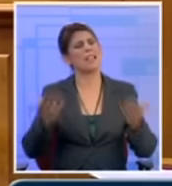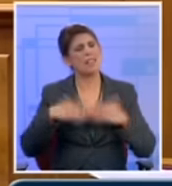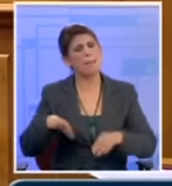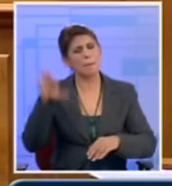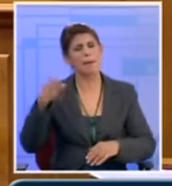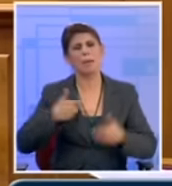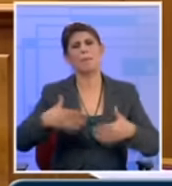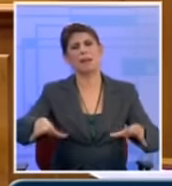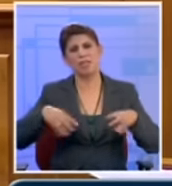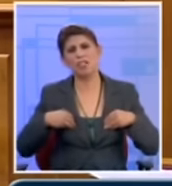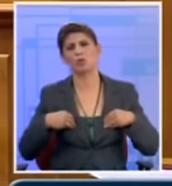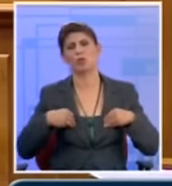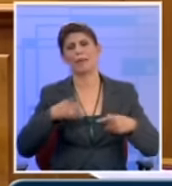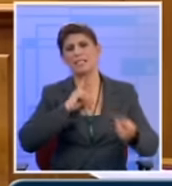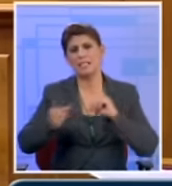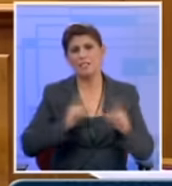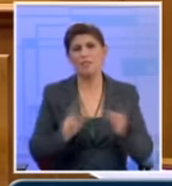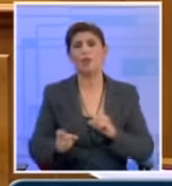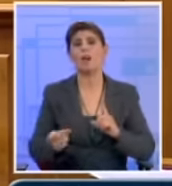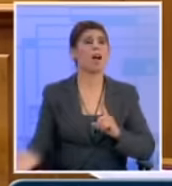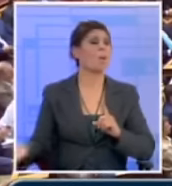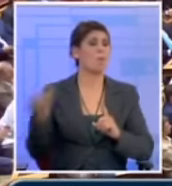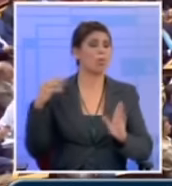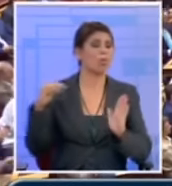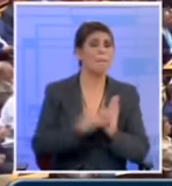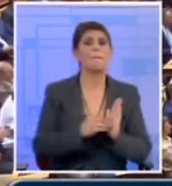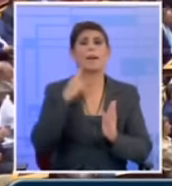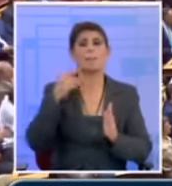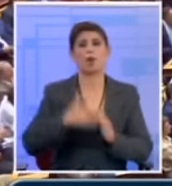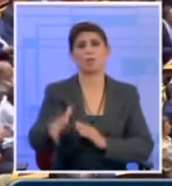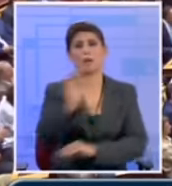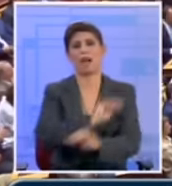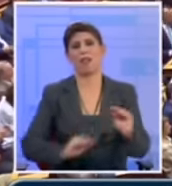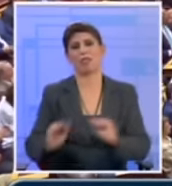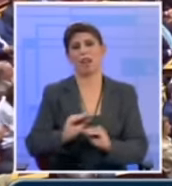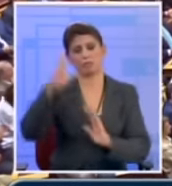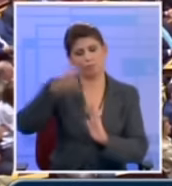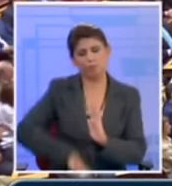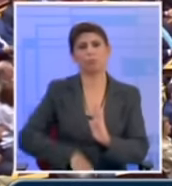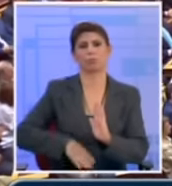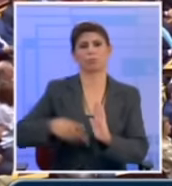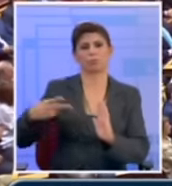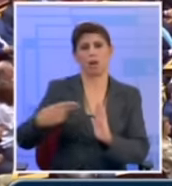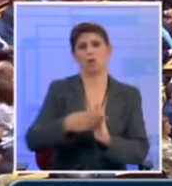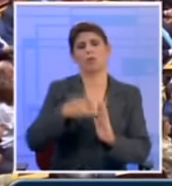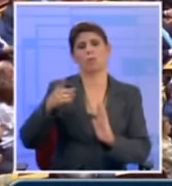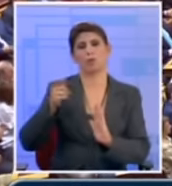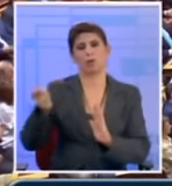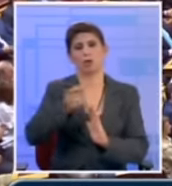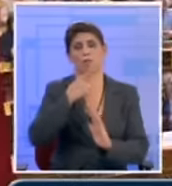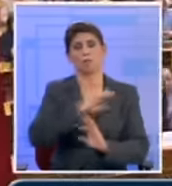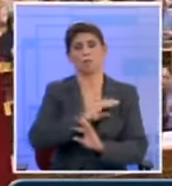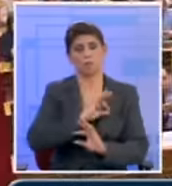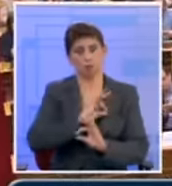περίπτωση εμείς να δεχθούμε συμφωνία που δεν θα εμπεριέχει την προοπτική αναδιάρθρωσης του χρέους, προκειμένου με ασφάλεια να βγούμε